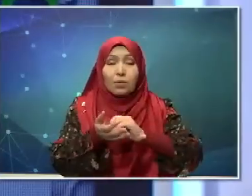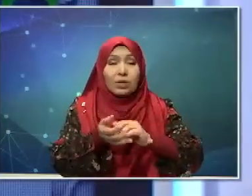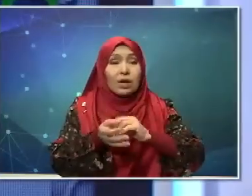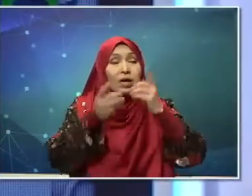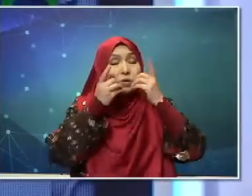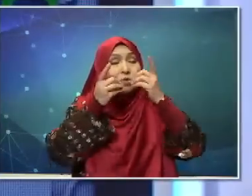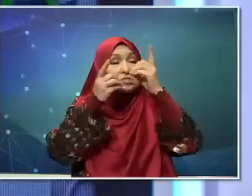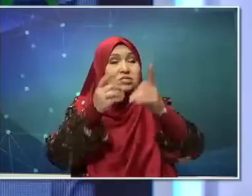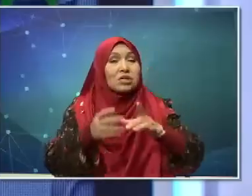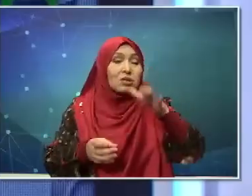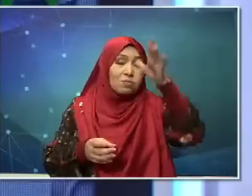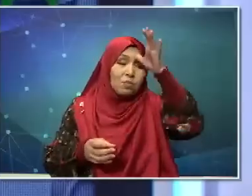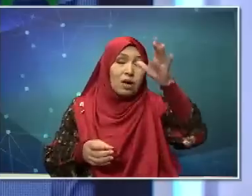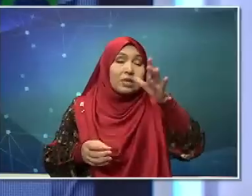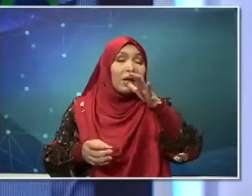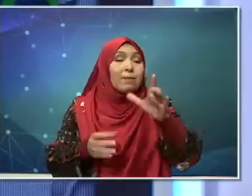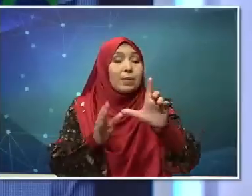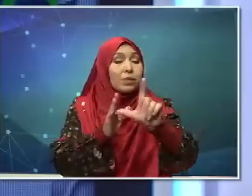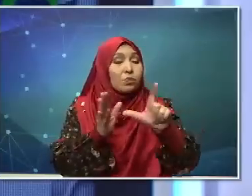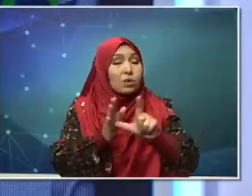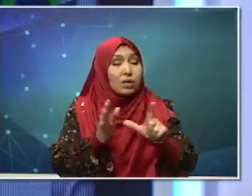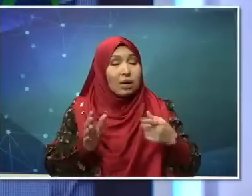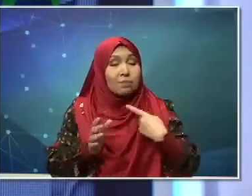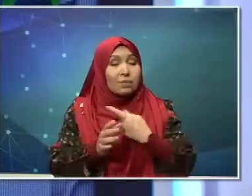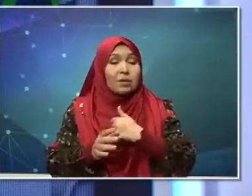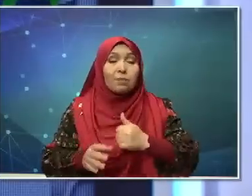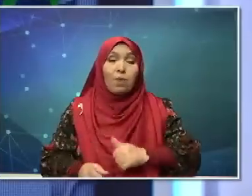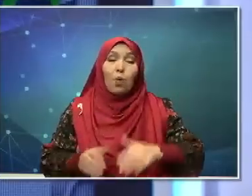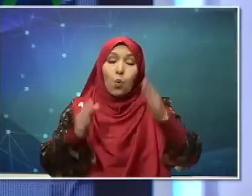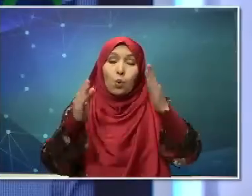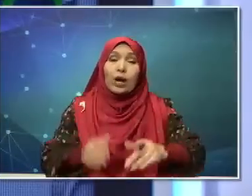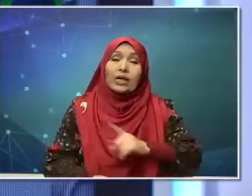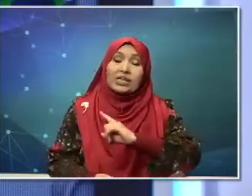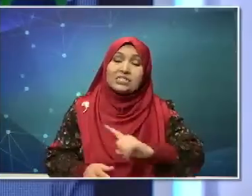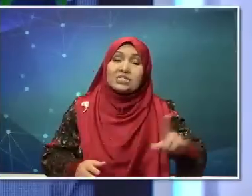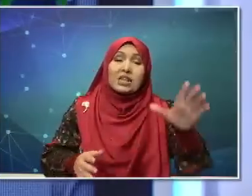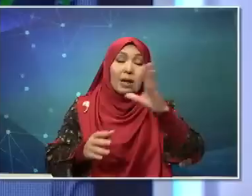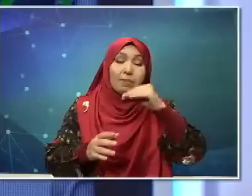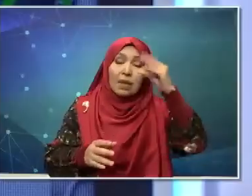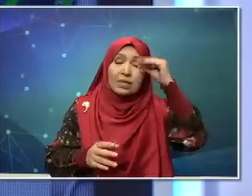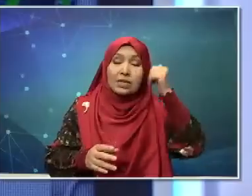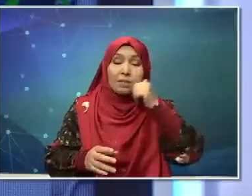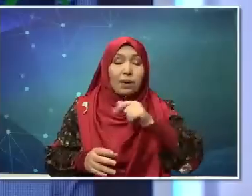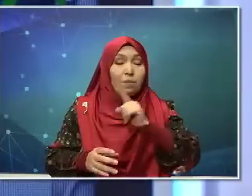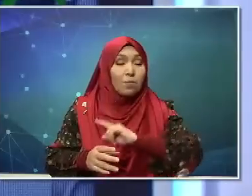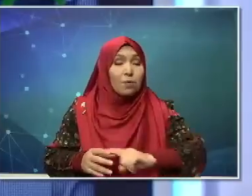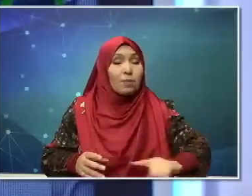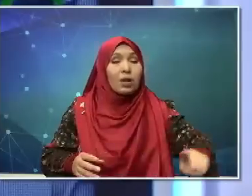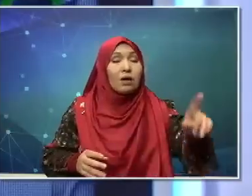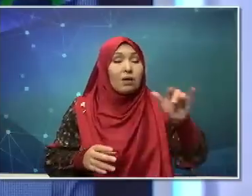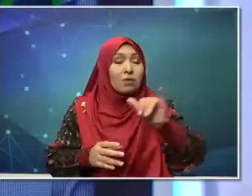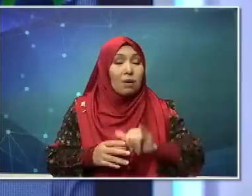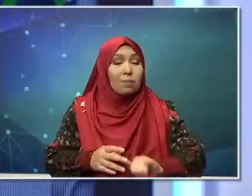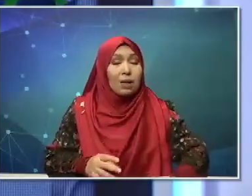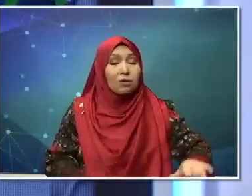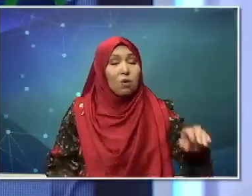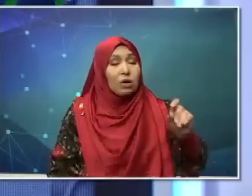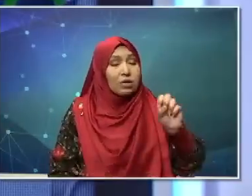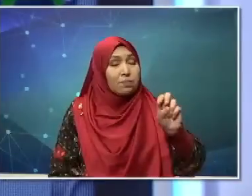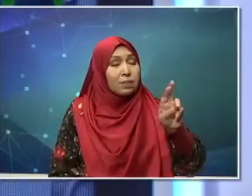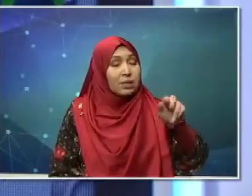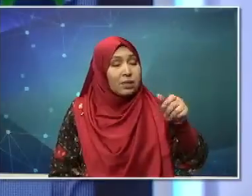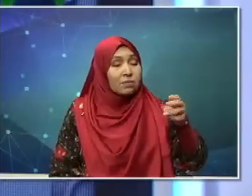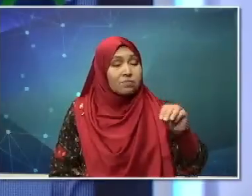ibu ayah mertua kami ya Allah muslimin muslimat mukminin mukminat di bawah matic Ya Allah hamba